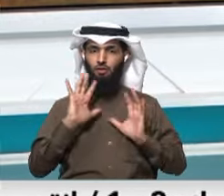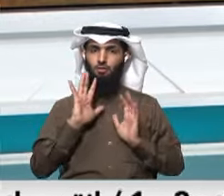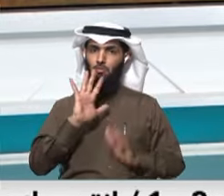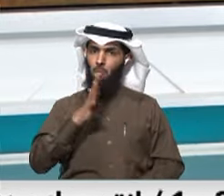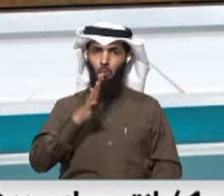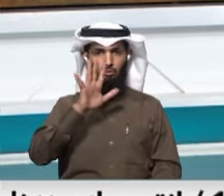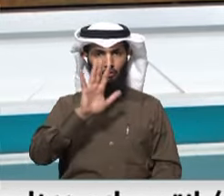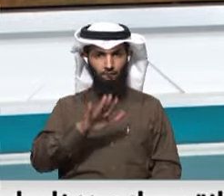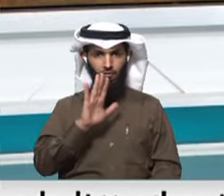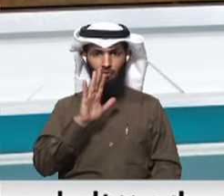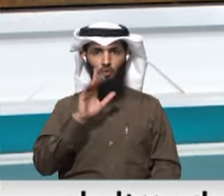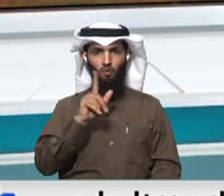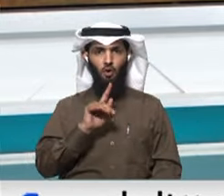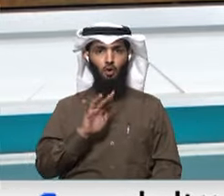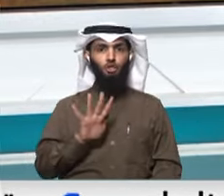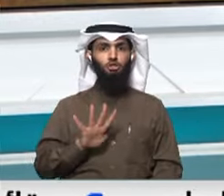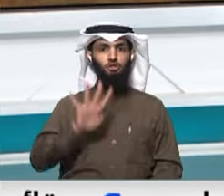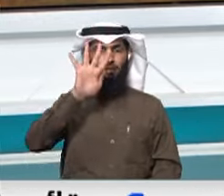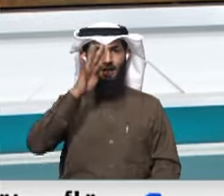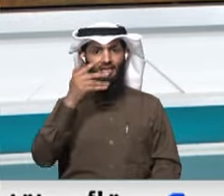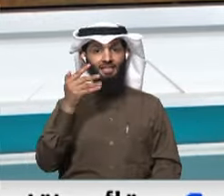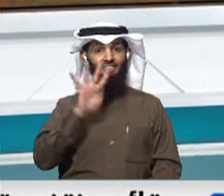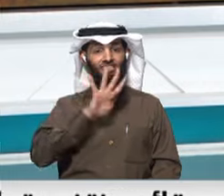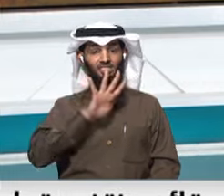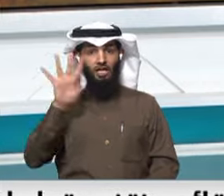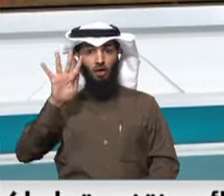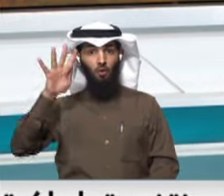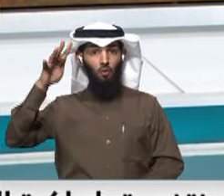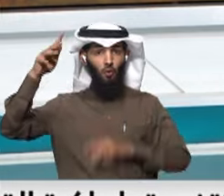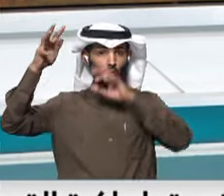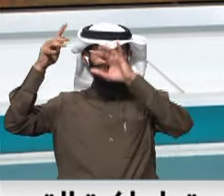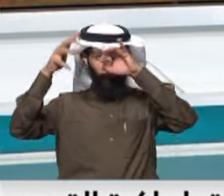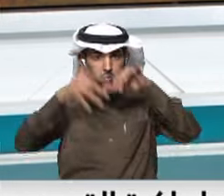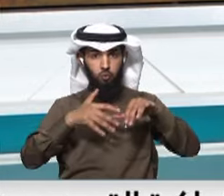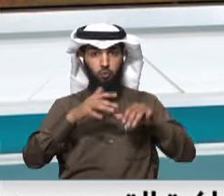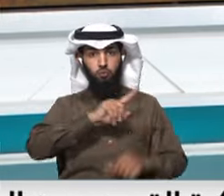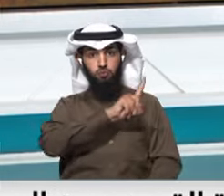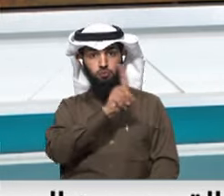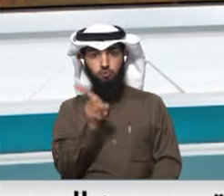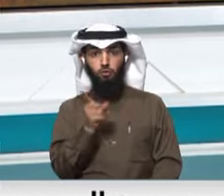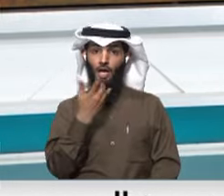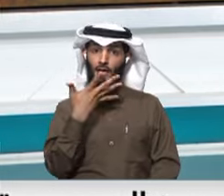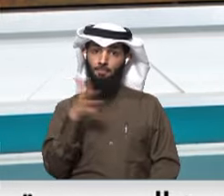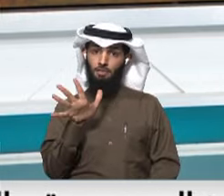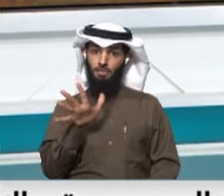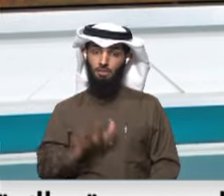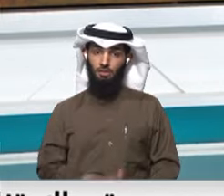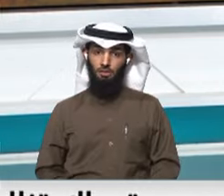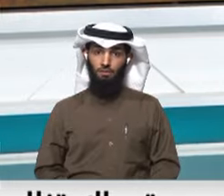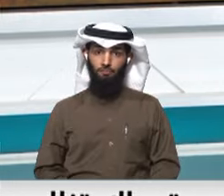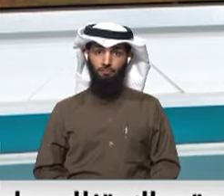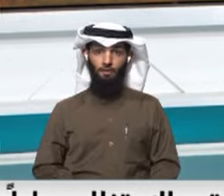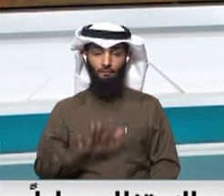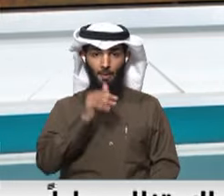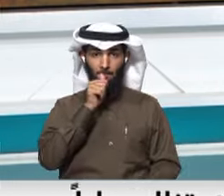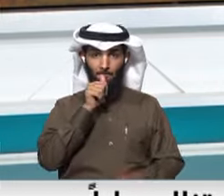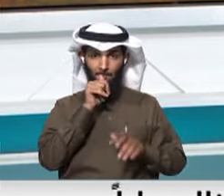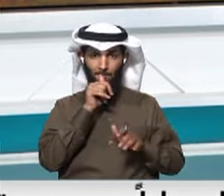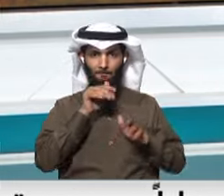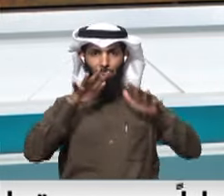وأيضا نشاط في الرياح الجنوبية الشرقية قد تتجاوز 50 كيلومتر في الساعة. الأجواء البحرية أعزائي المشاهدين بشكل